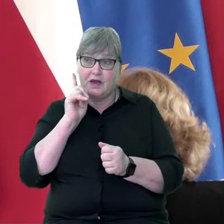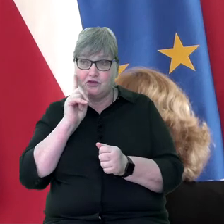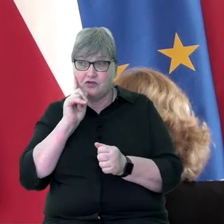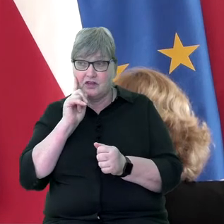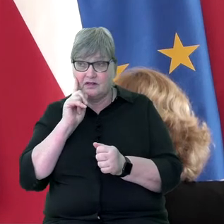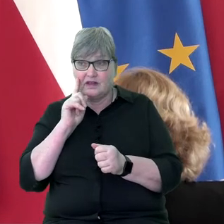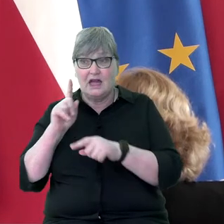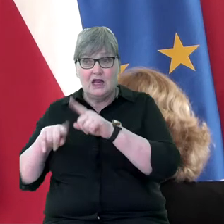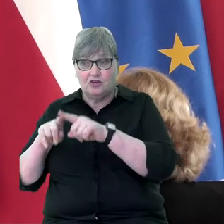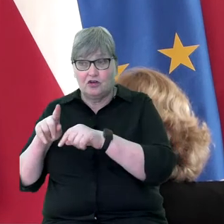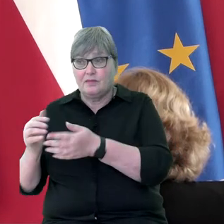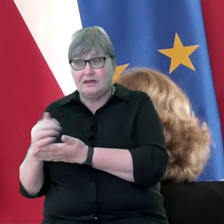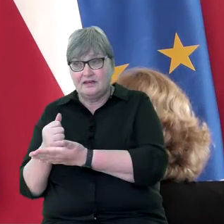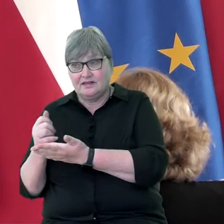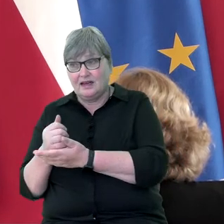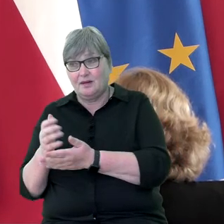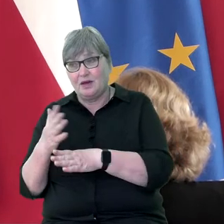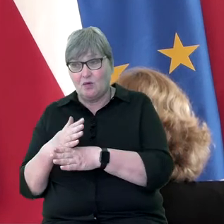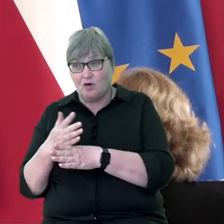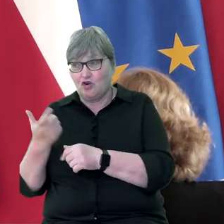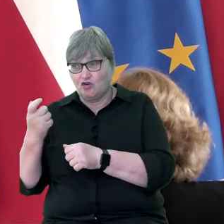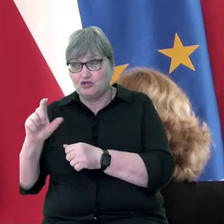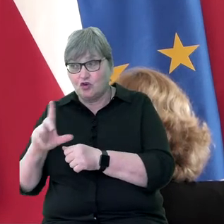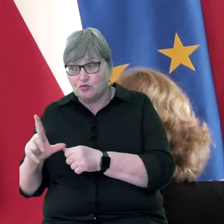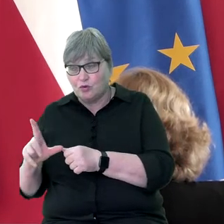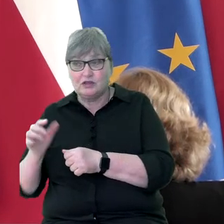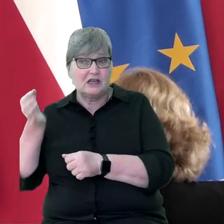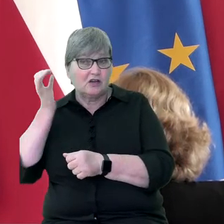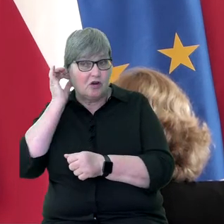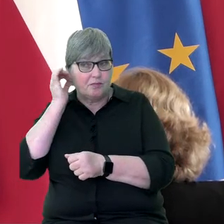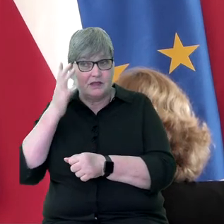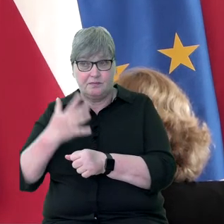zł, kobiety 53 zł,